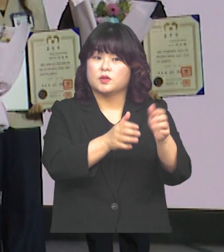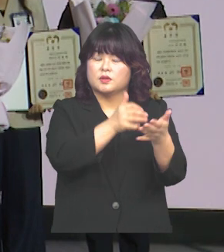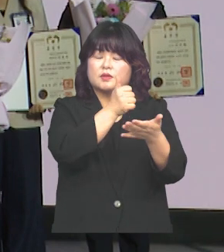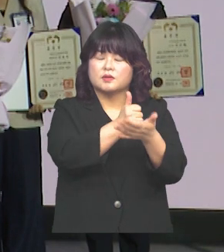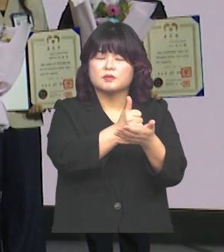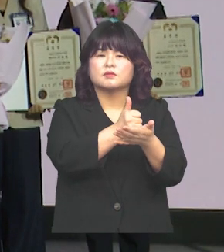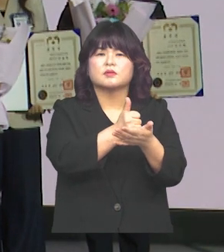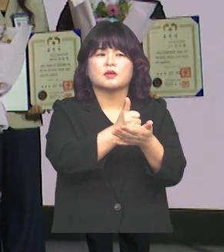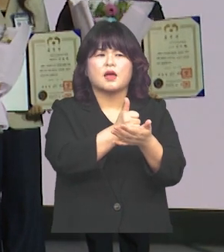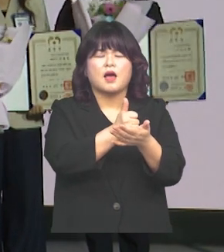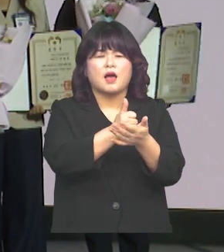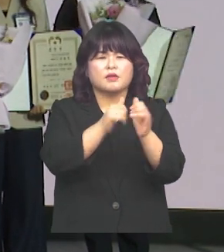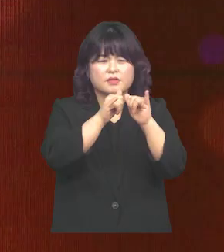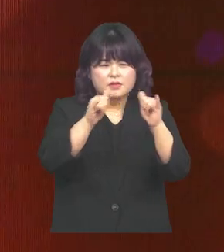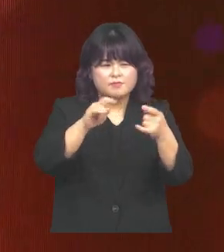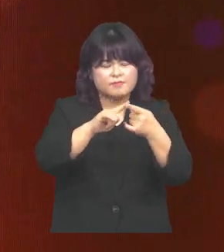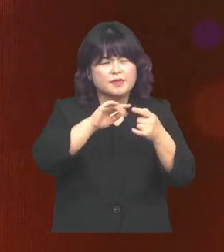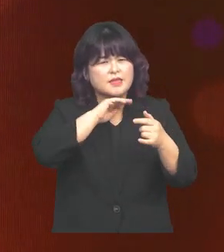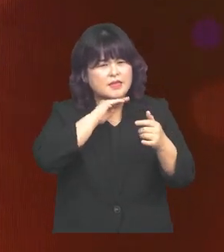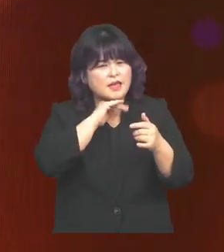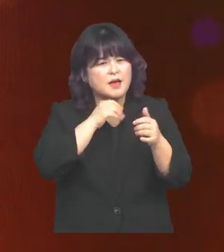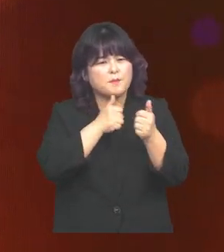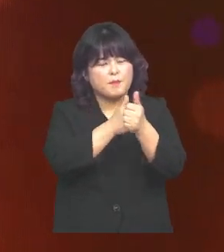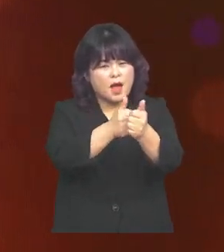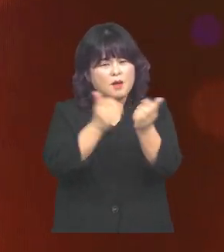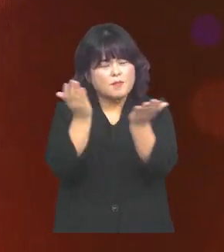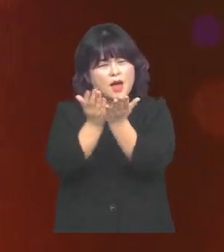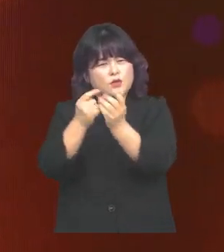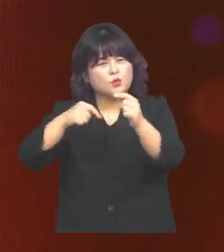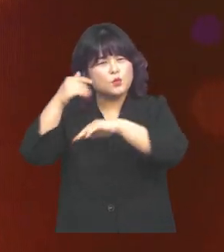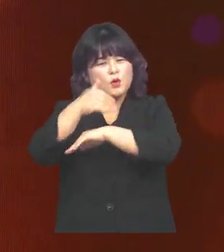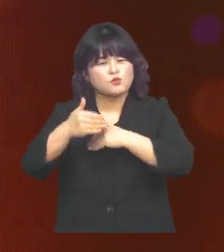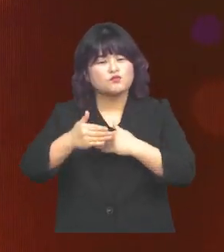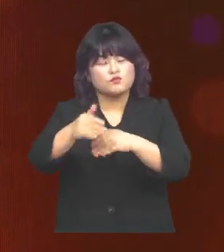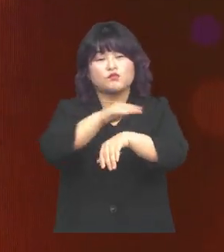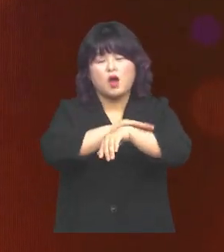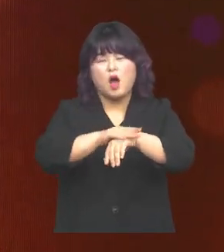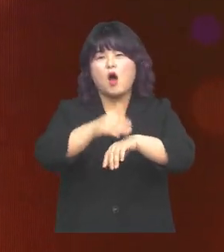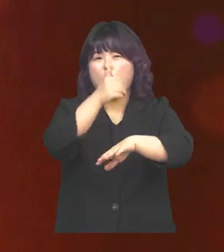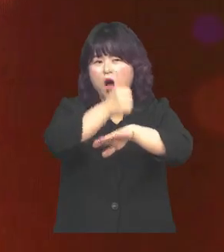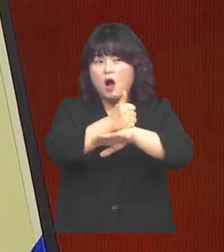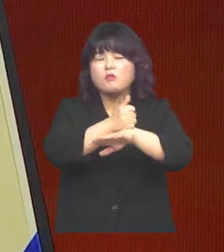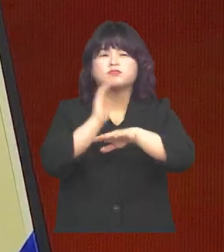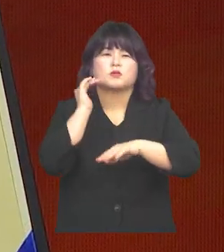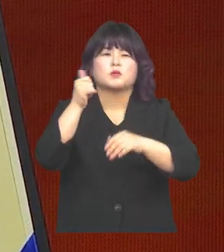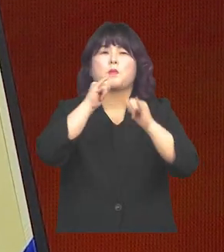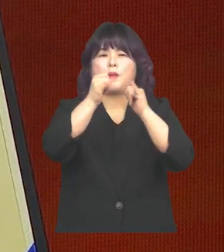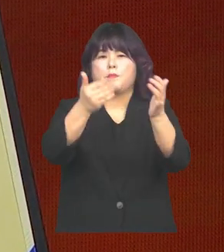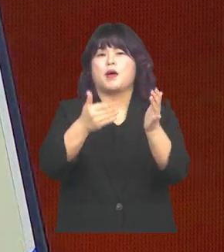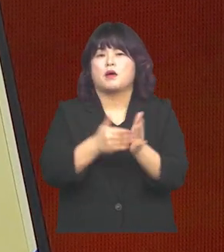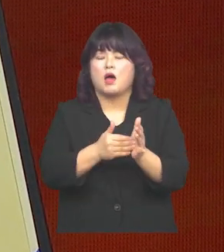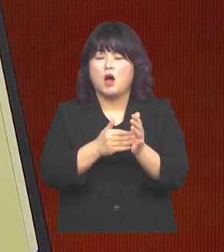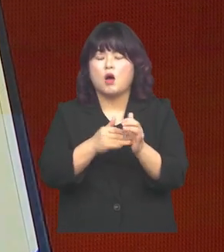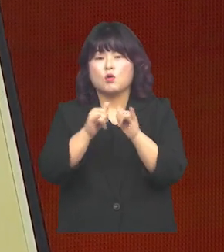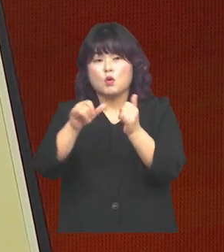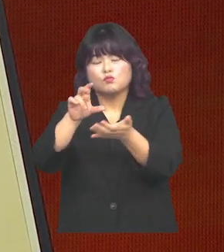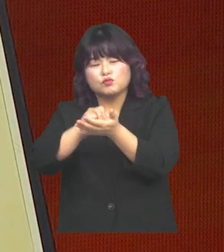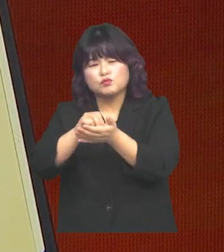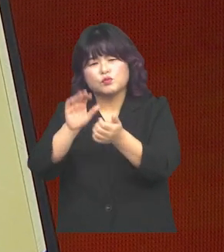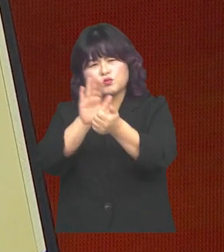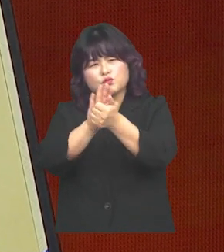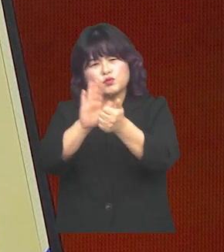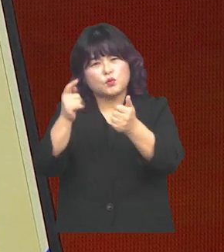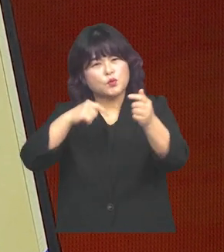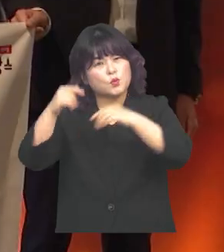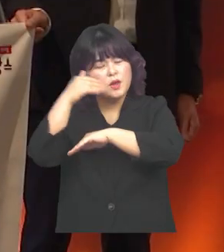이상일 용인특례시장은 생애 주기를 아우르는 맞춤형 인구정책을 추진해온 결과 대통령 표창을 받게 됐다며 인구 문제를 해결하는